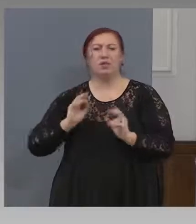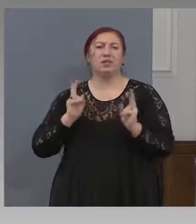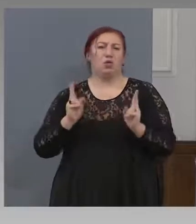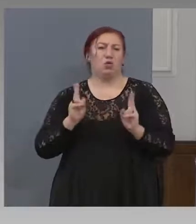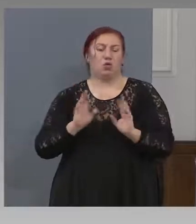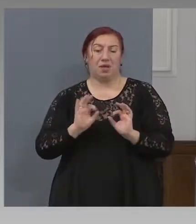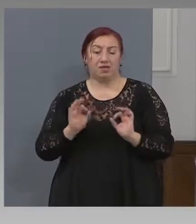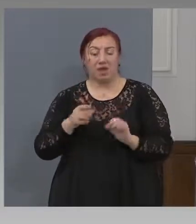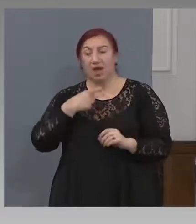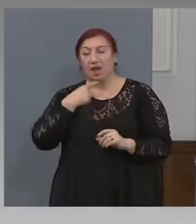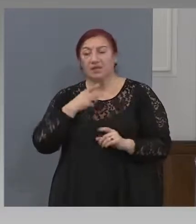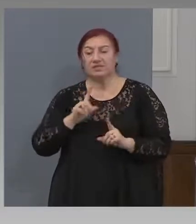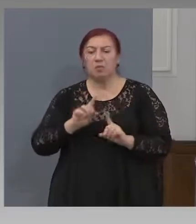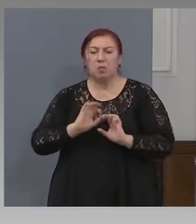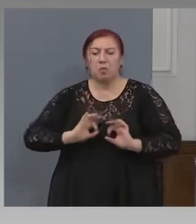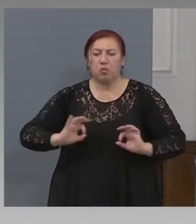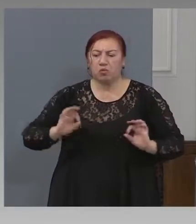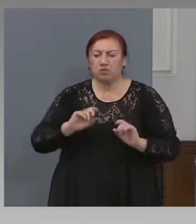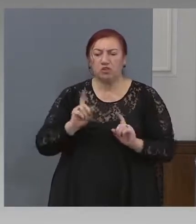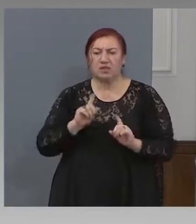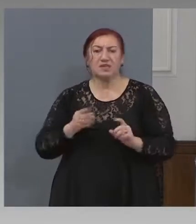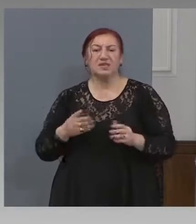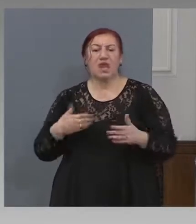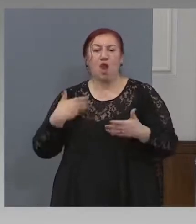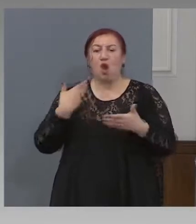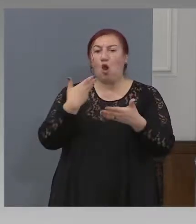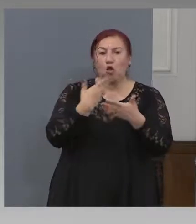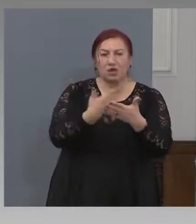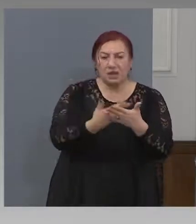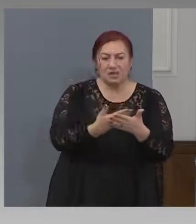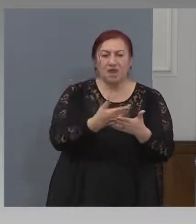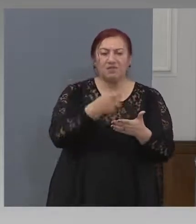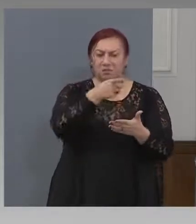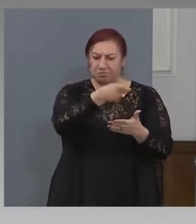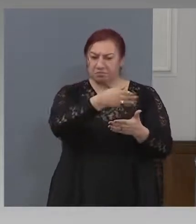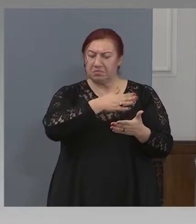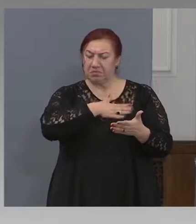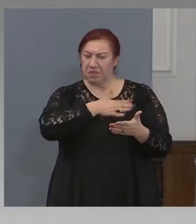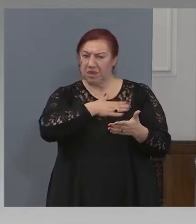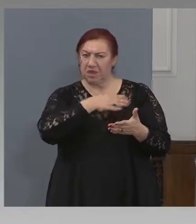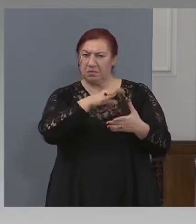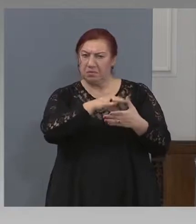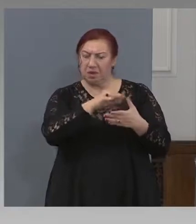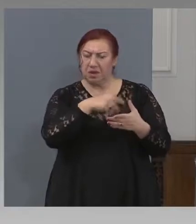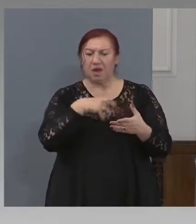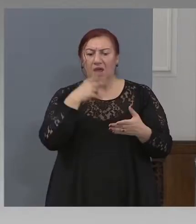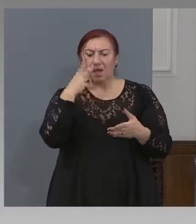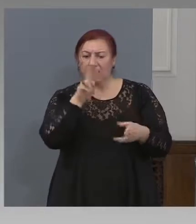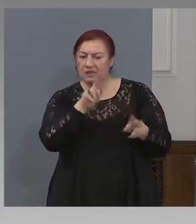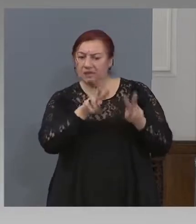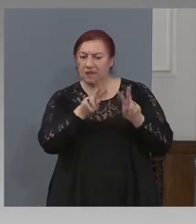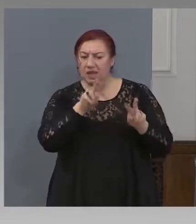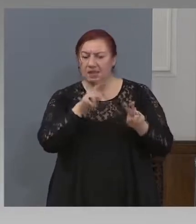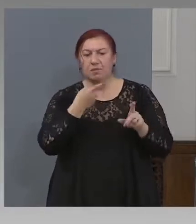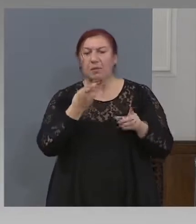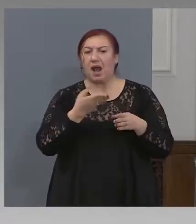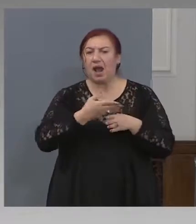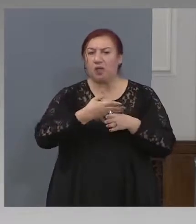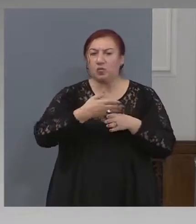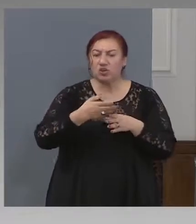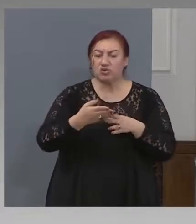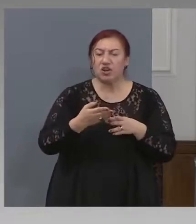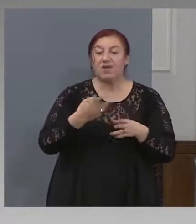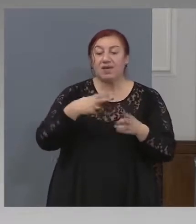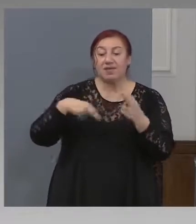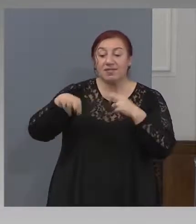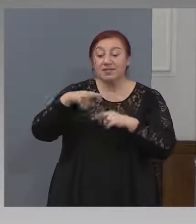мога да кажа, че почти няма отражение. Там, където има, продължаваме да следим процеса, до кога би продължил и как и по какъв